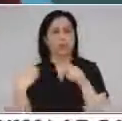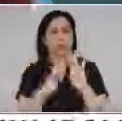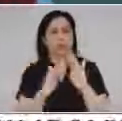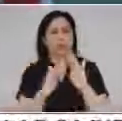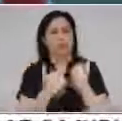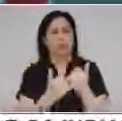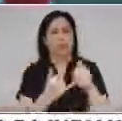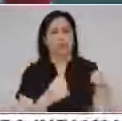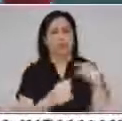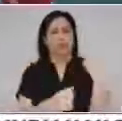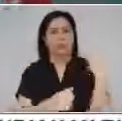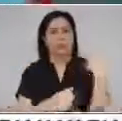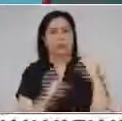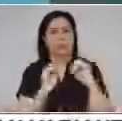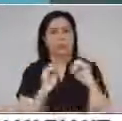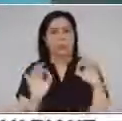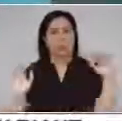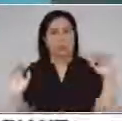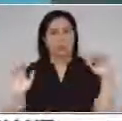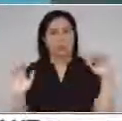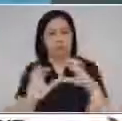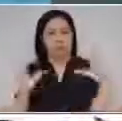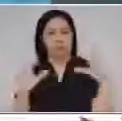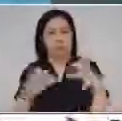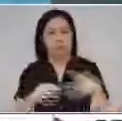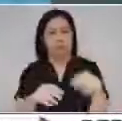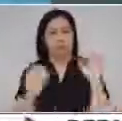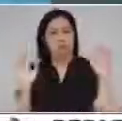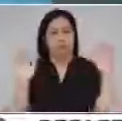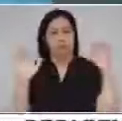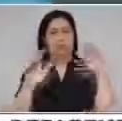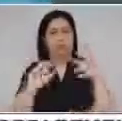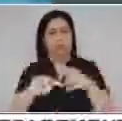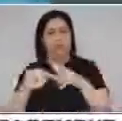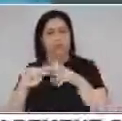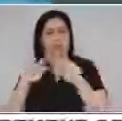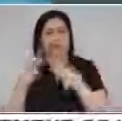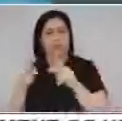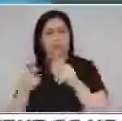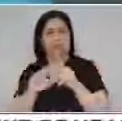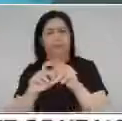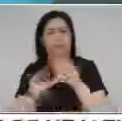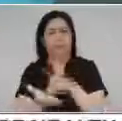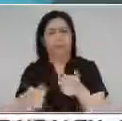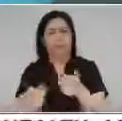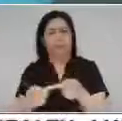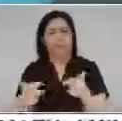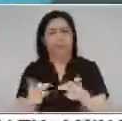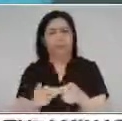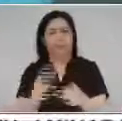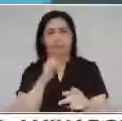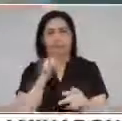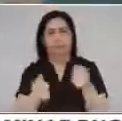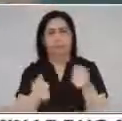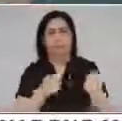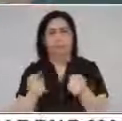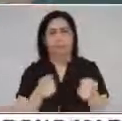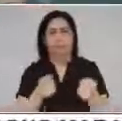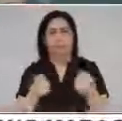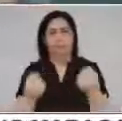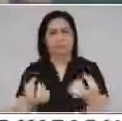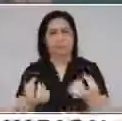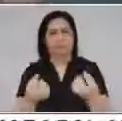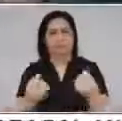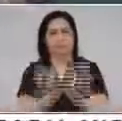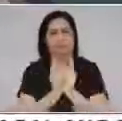At napakalaki ng responsibilidad ng barangay dito sa pagpapatupad ng ating mga patakaran,